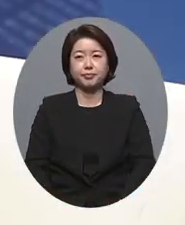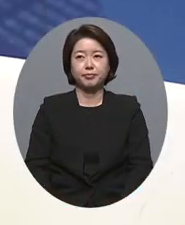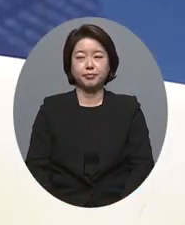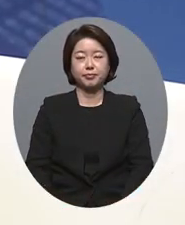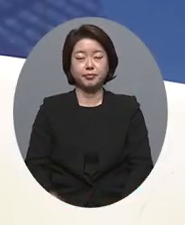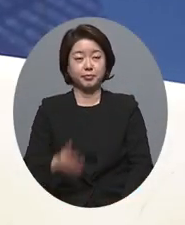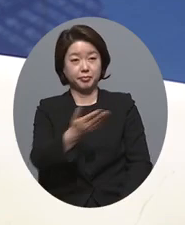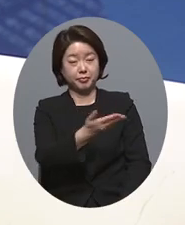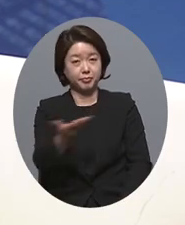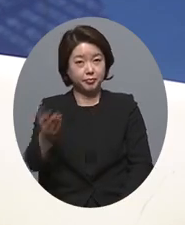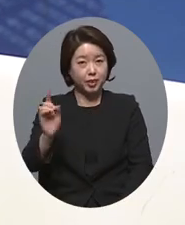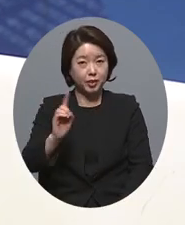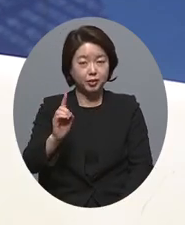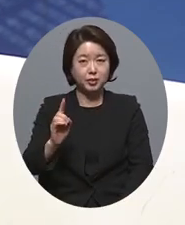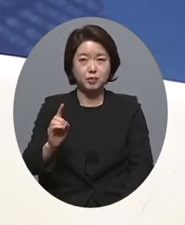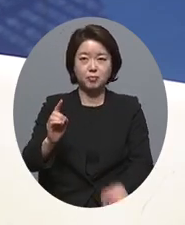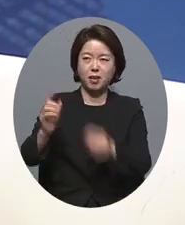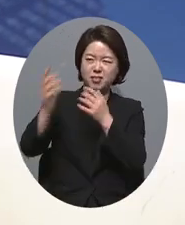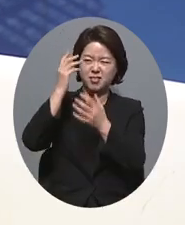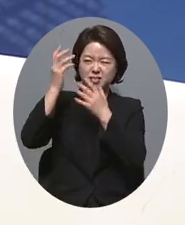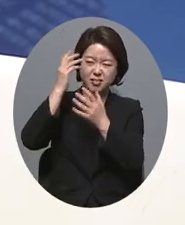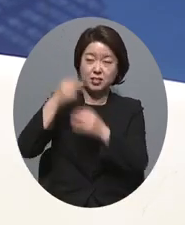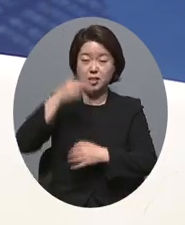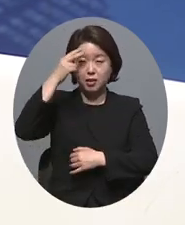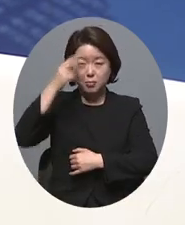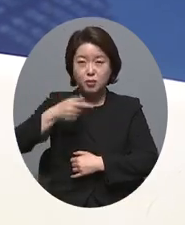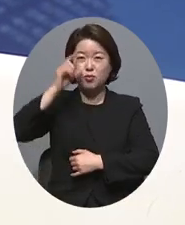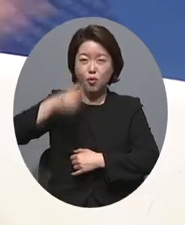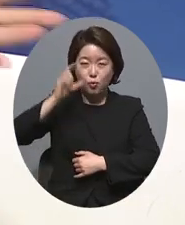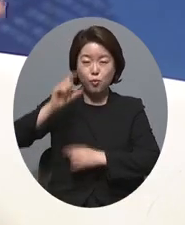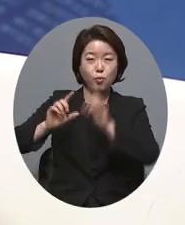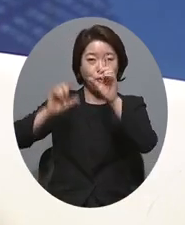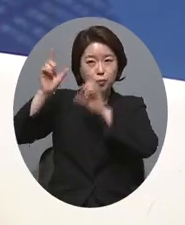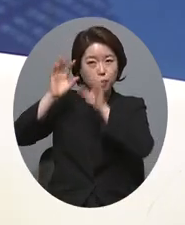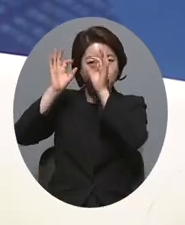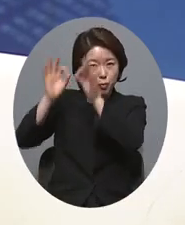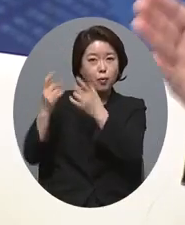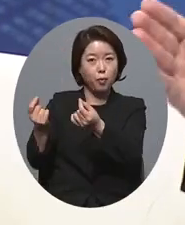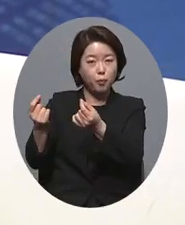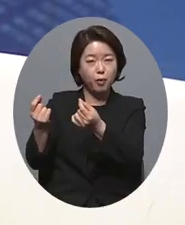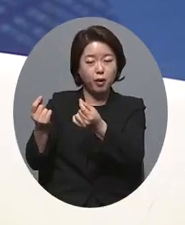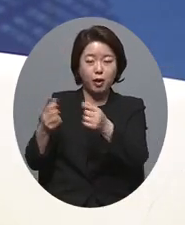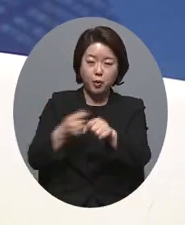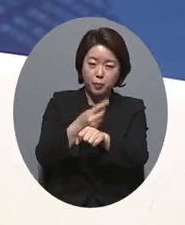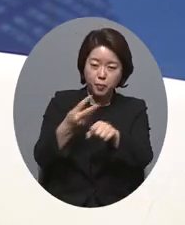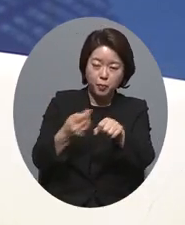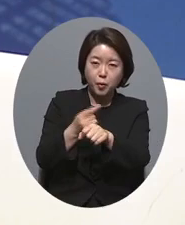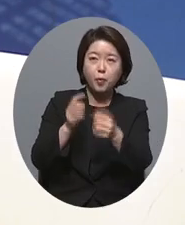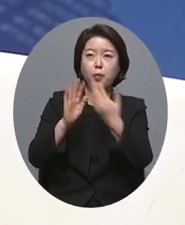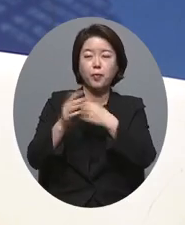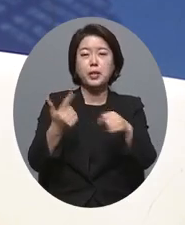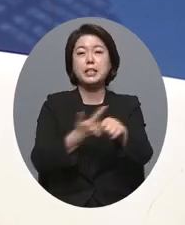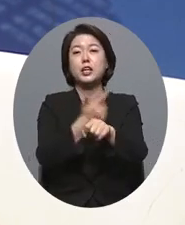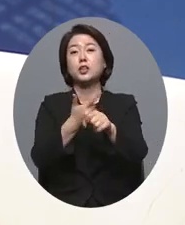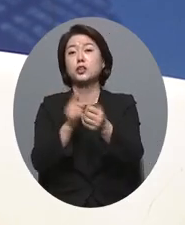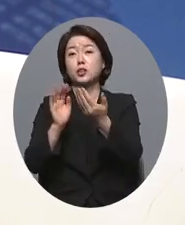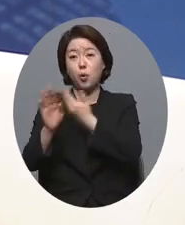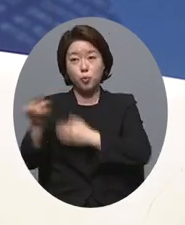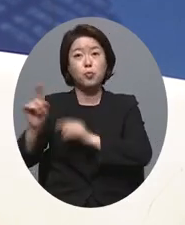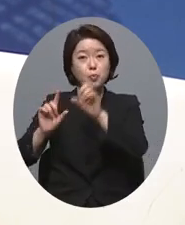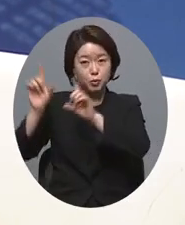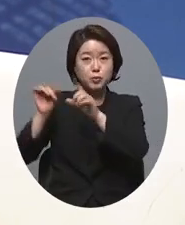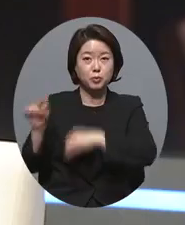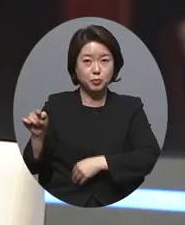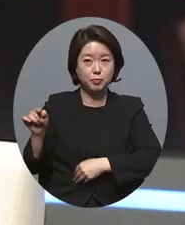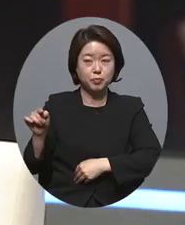정미애 의원님 어떻습니까? 광란의 술 파티를 벌인 모습으로 보이시는 것 같습니다. 벌인 뒤 몇 시간 뒤죠? 6시간 뒤. 그런데 예.